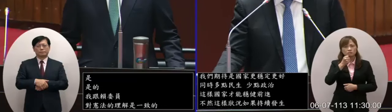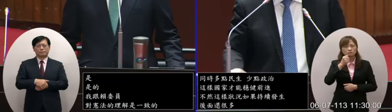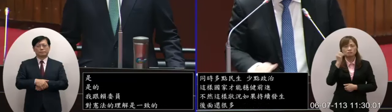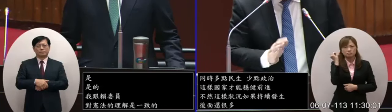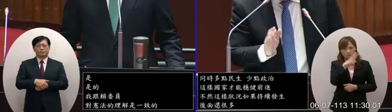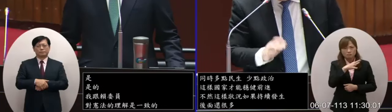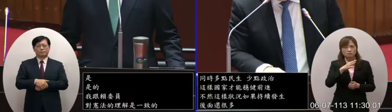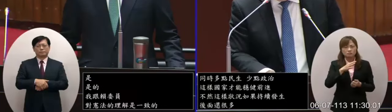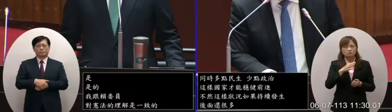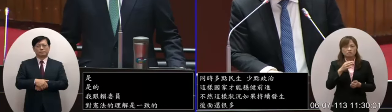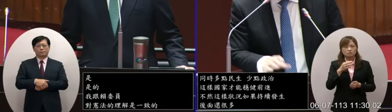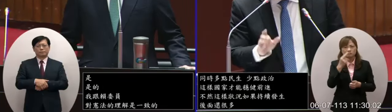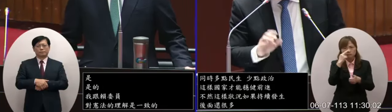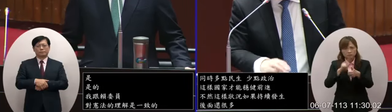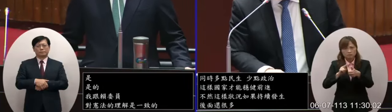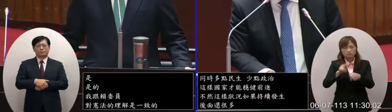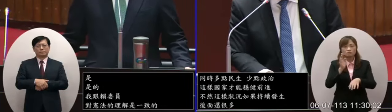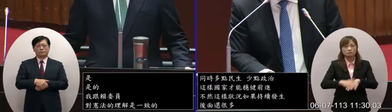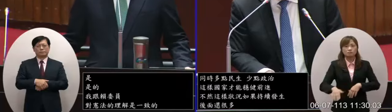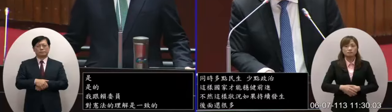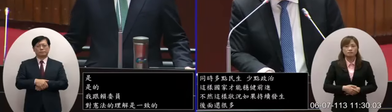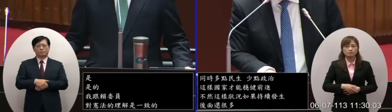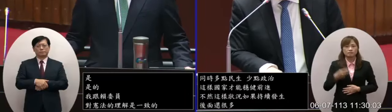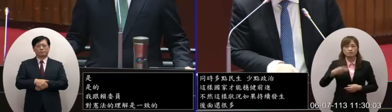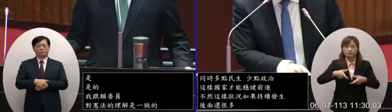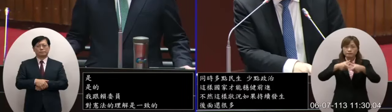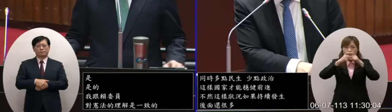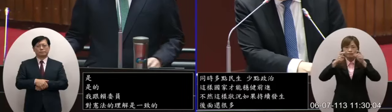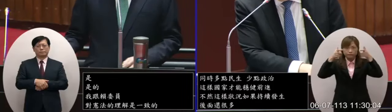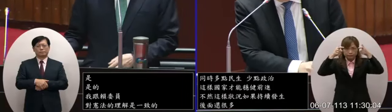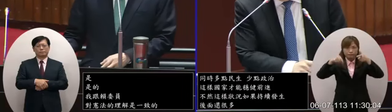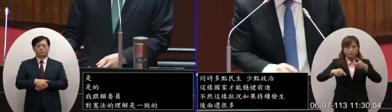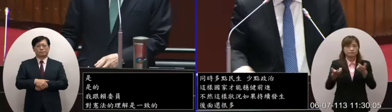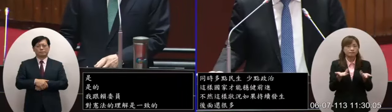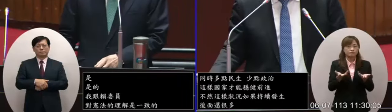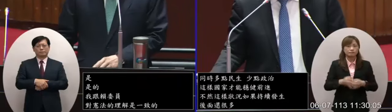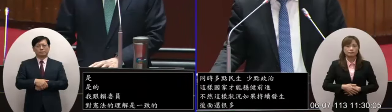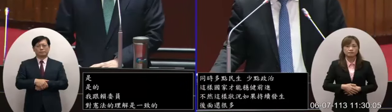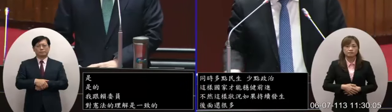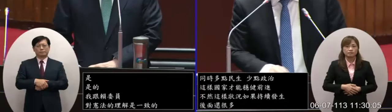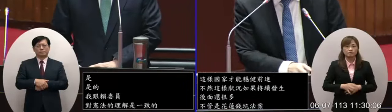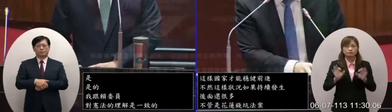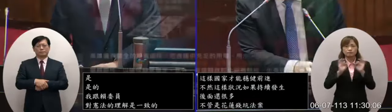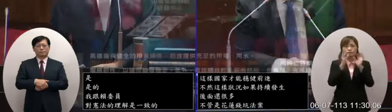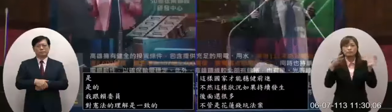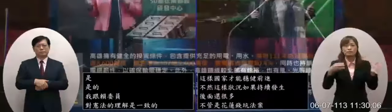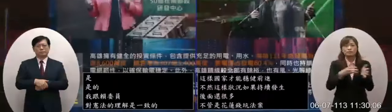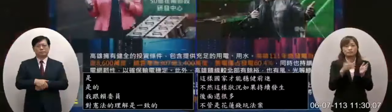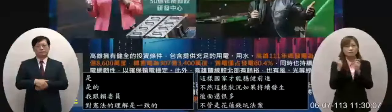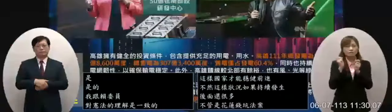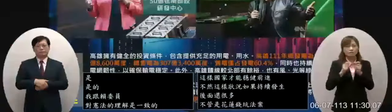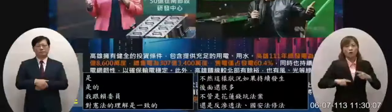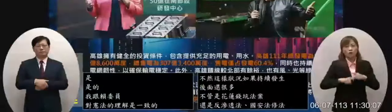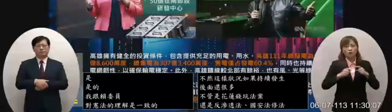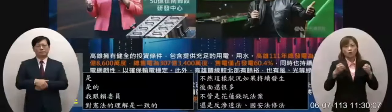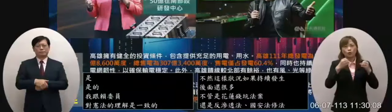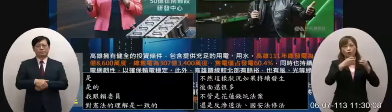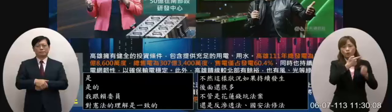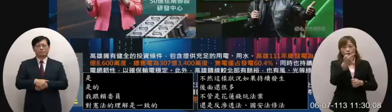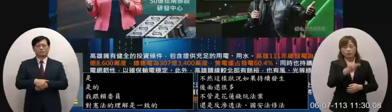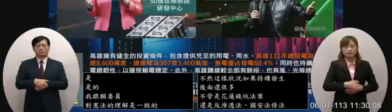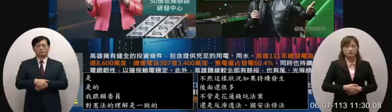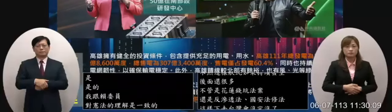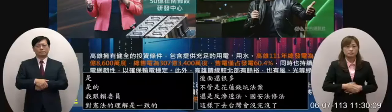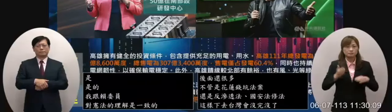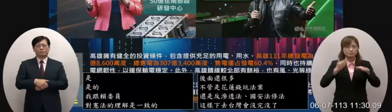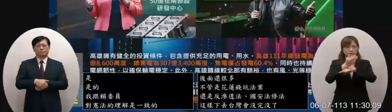的。好，接下来我想要还是回到一些议题，回到高雄了哈。辉达最近很热了哈，包括超威哈、MD 的部分，最